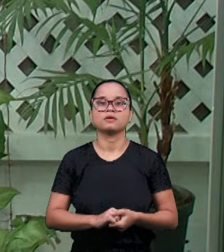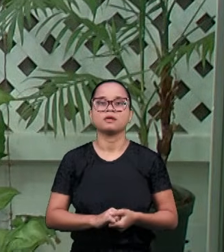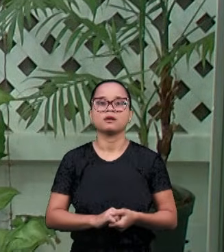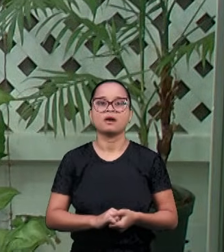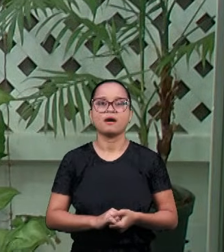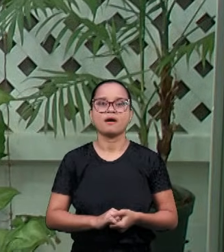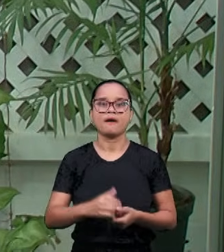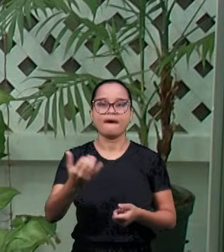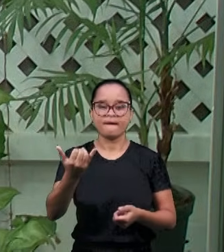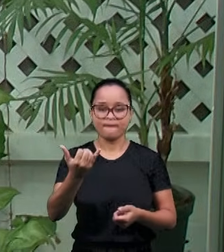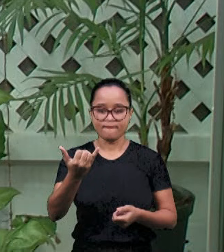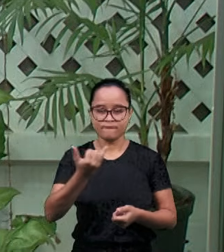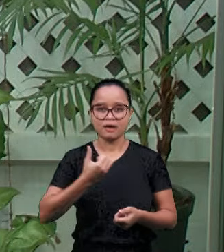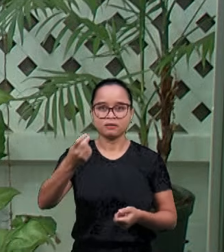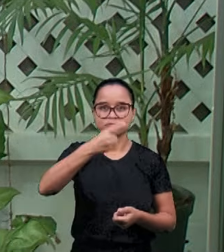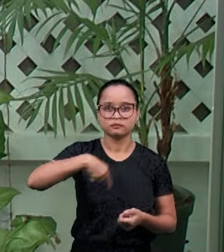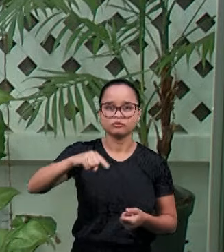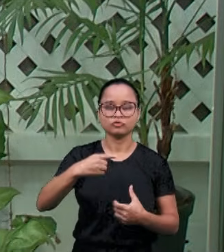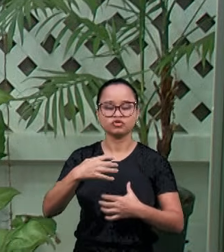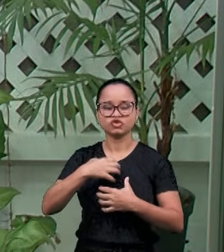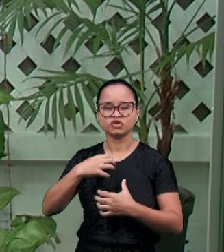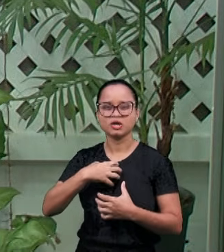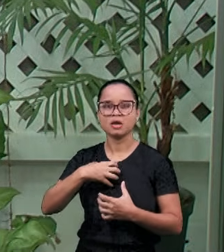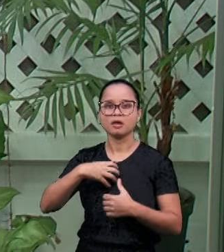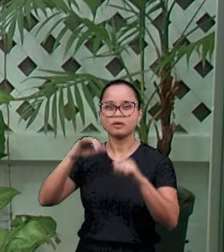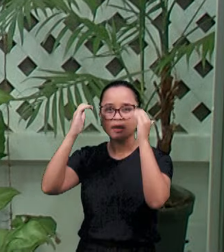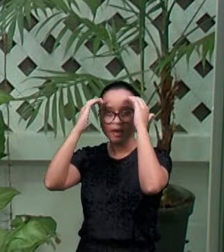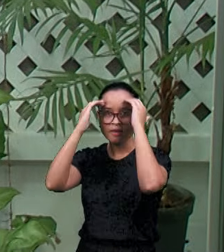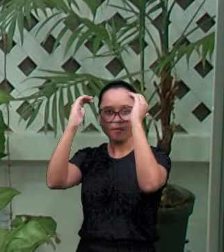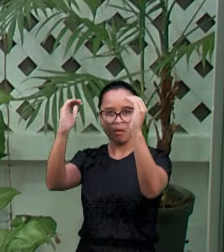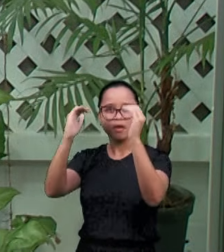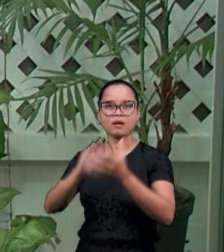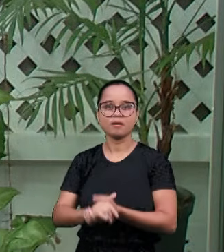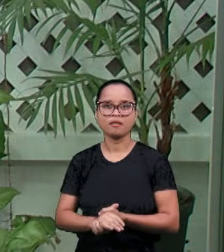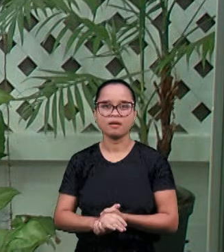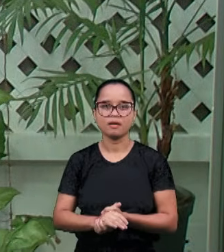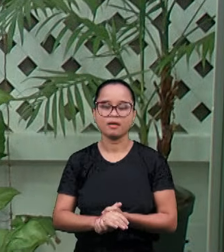d'une manière très respectueuse, je peux même dire